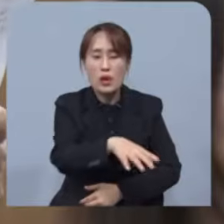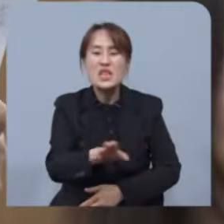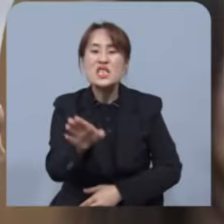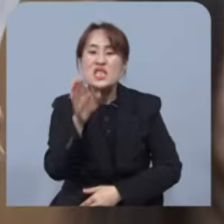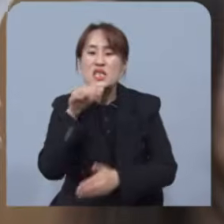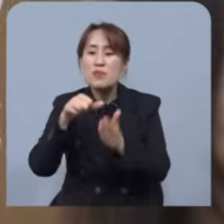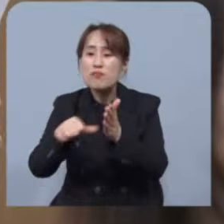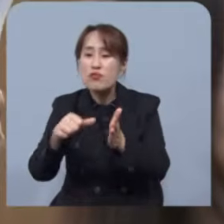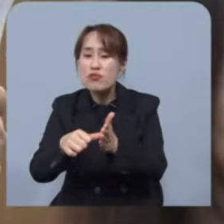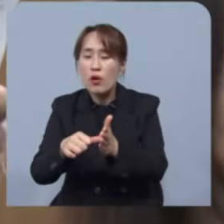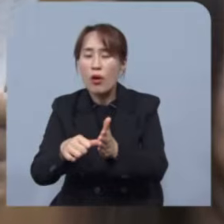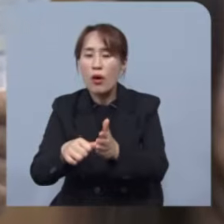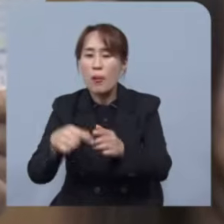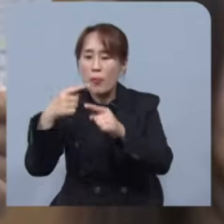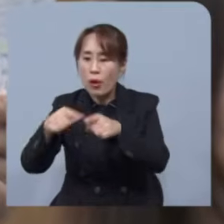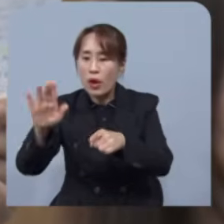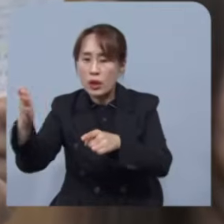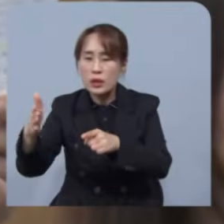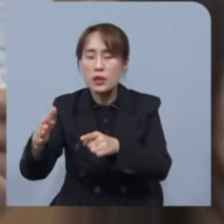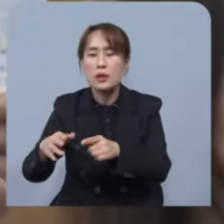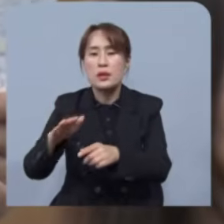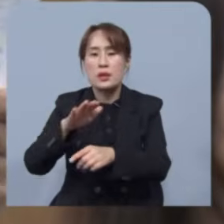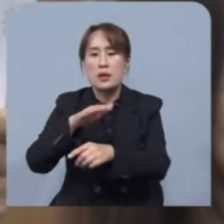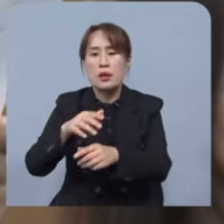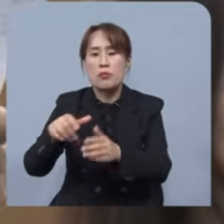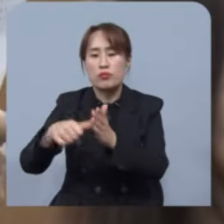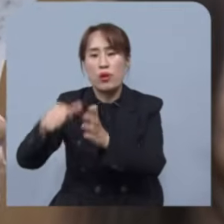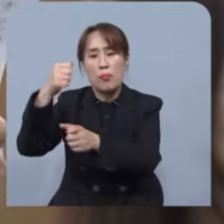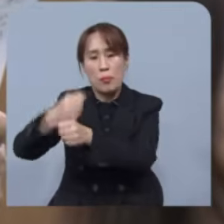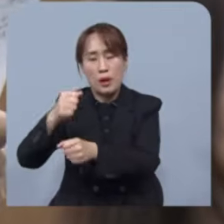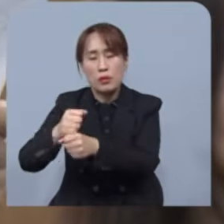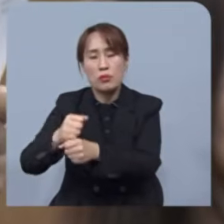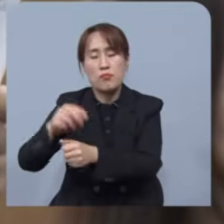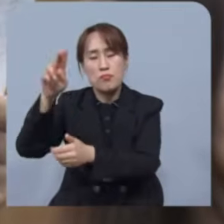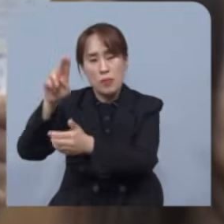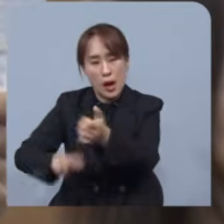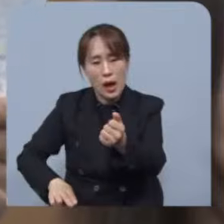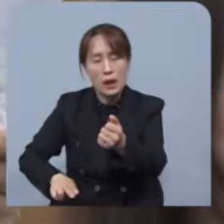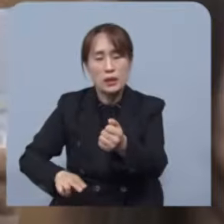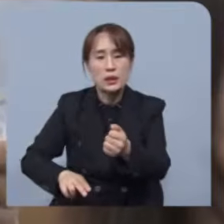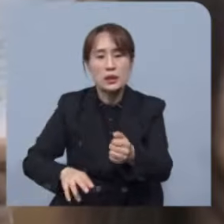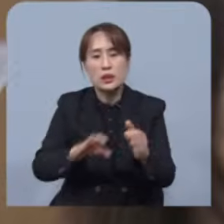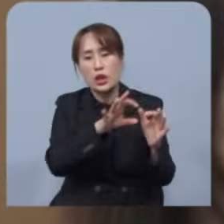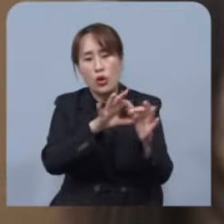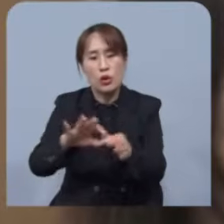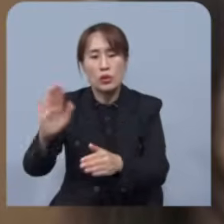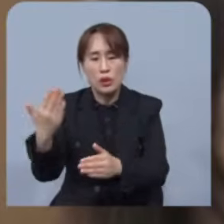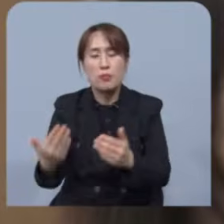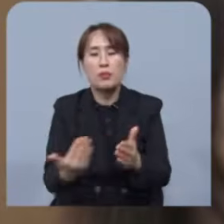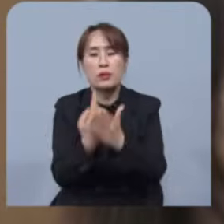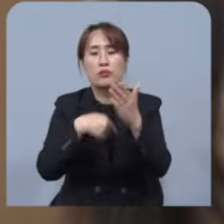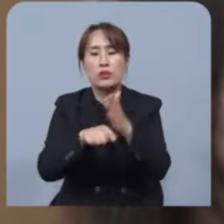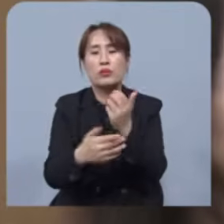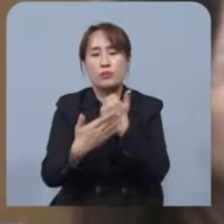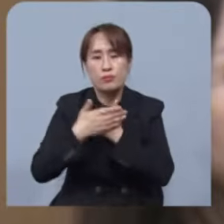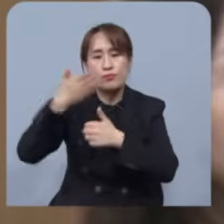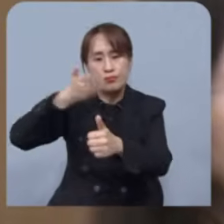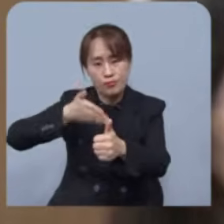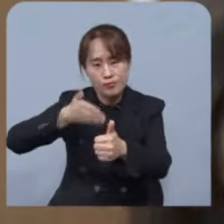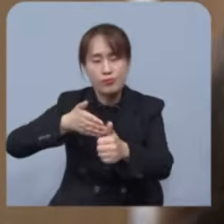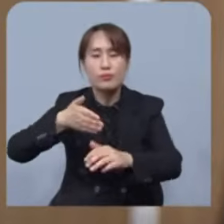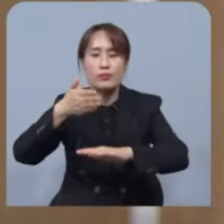실제 제품이 검증되고 시장으로 나가는 바이오 산업 테스트베드로 발전할 수 있도록 도와주시기 바랍니다.